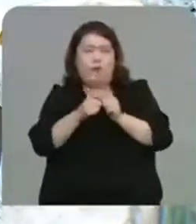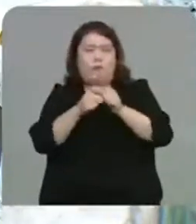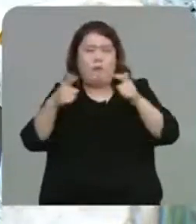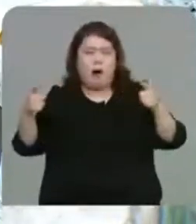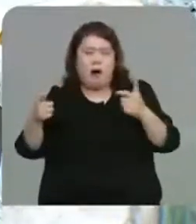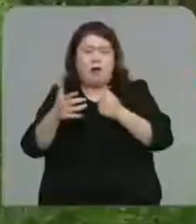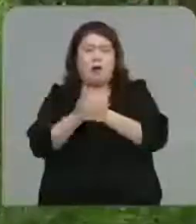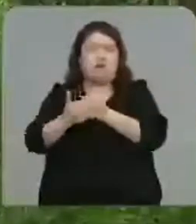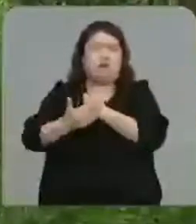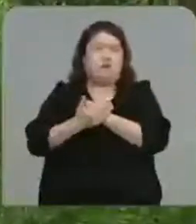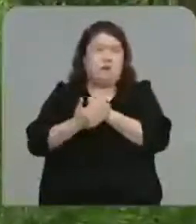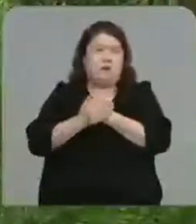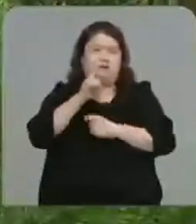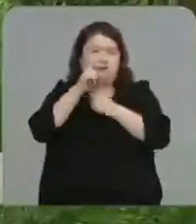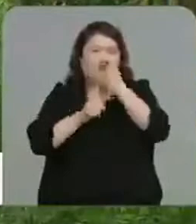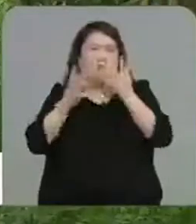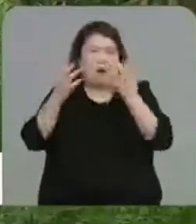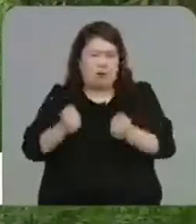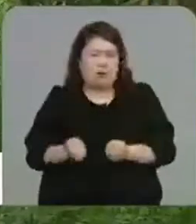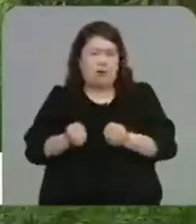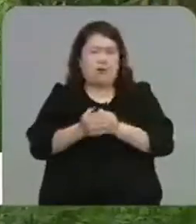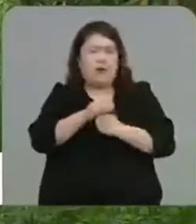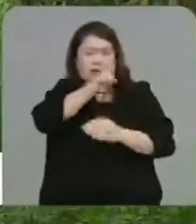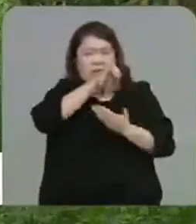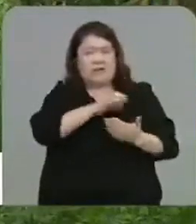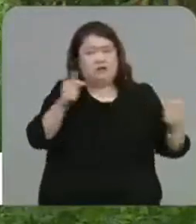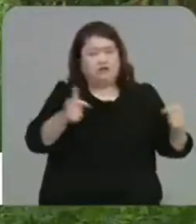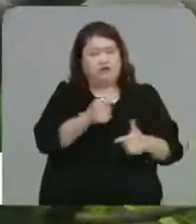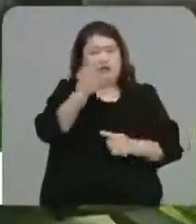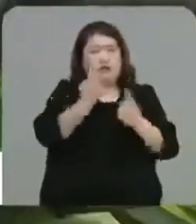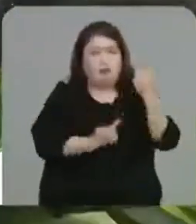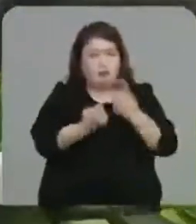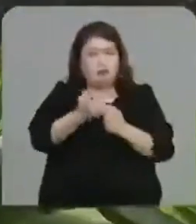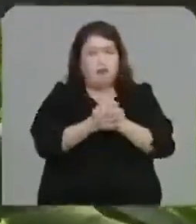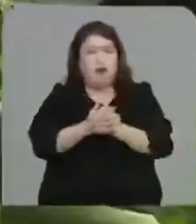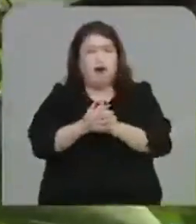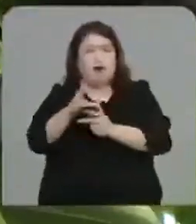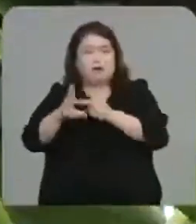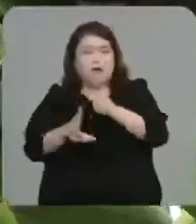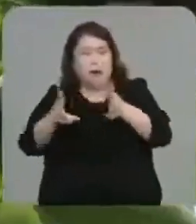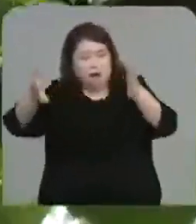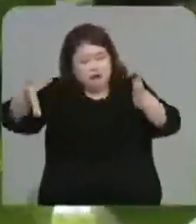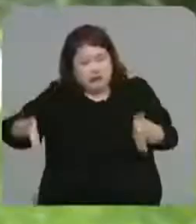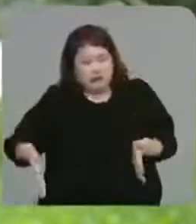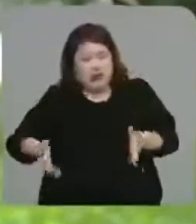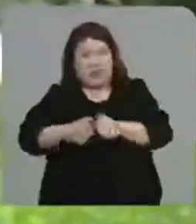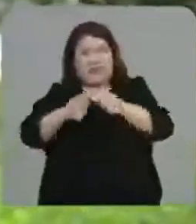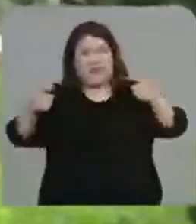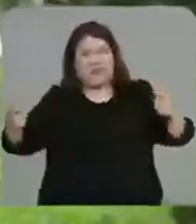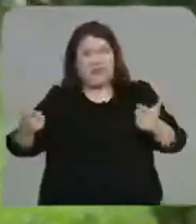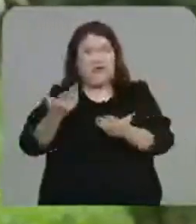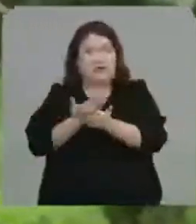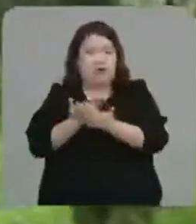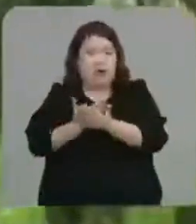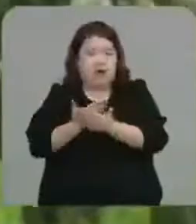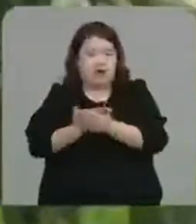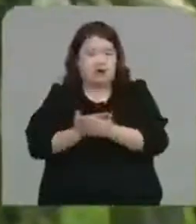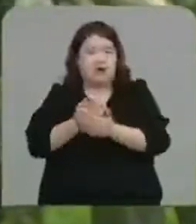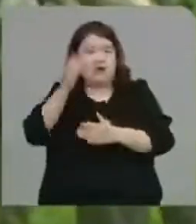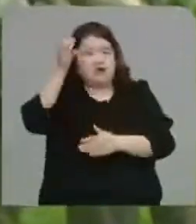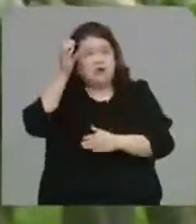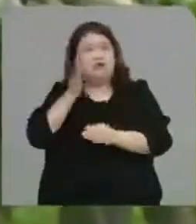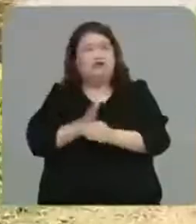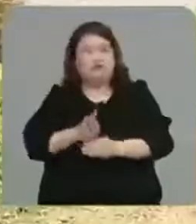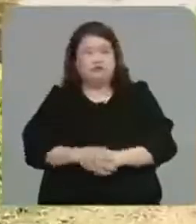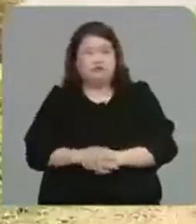영농 도우미 농민들은 예산을 줄이기 보다 석 대상과 적용 기간을 확대하는 수요 밭 중용 행정을 기대하고